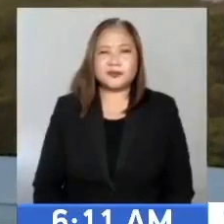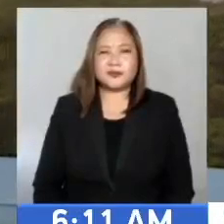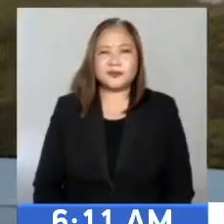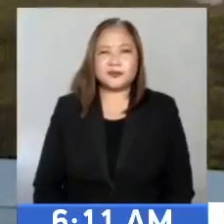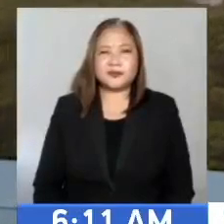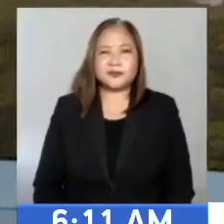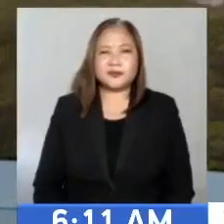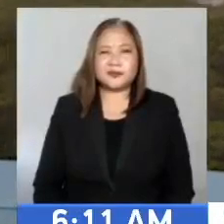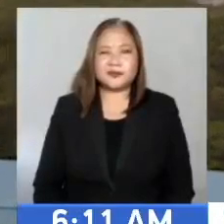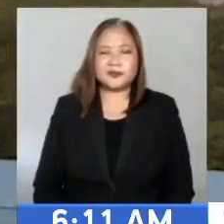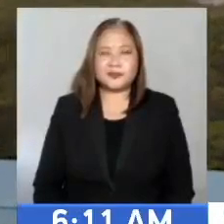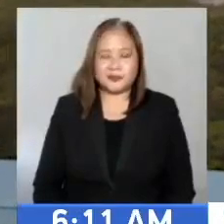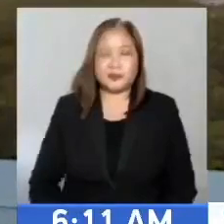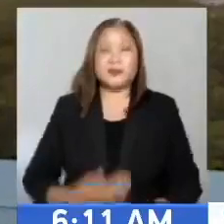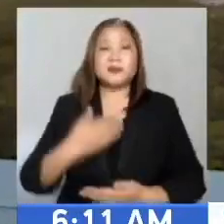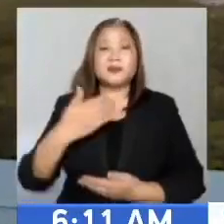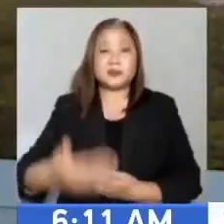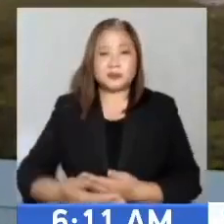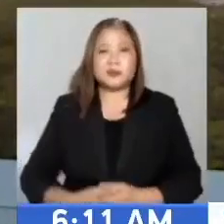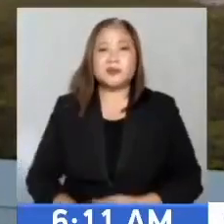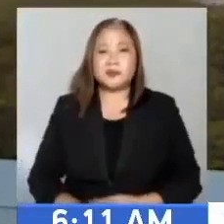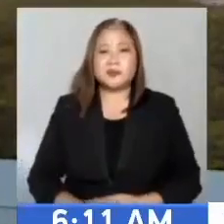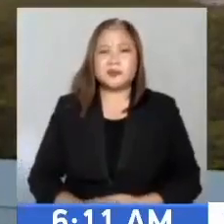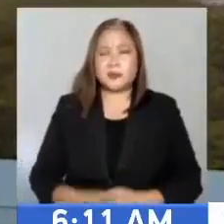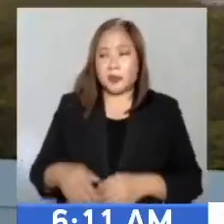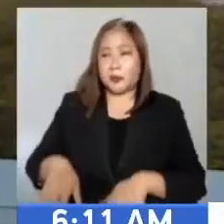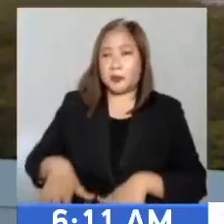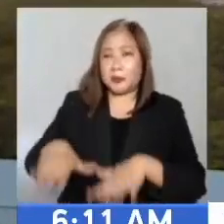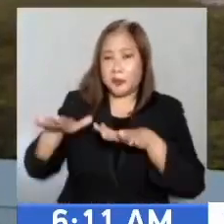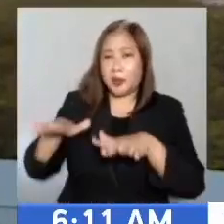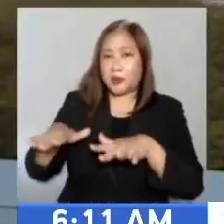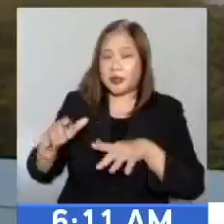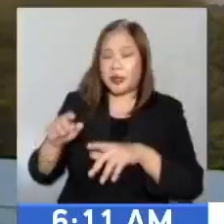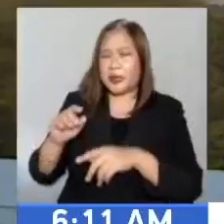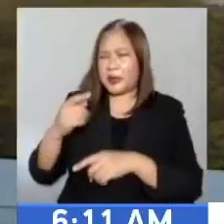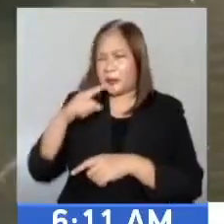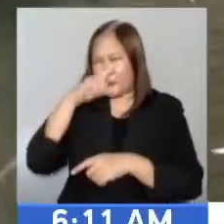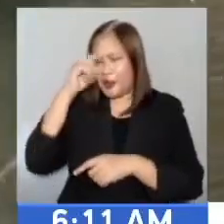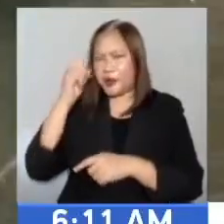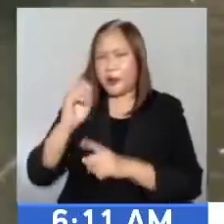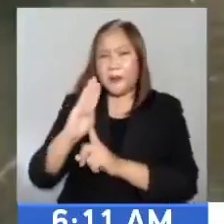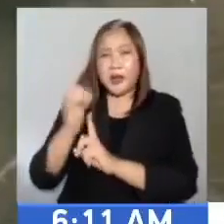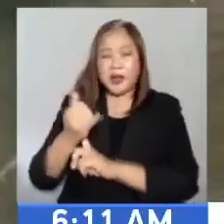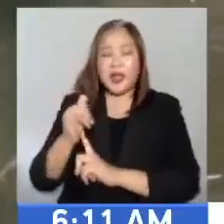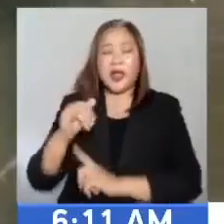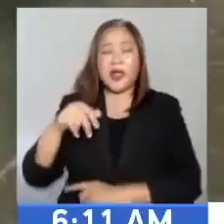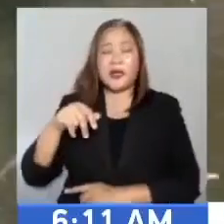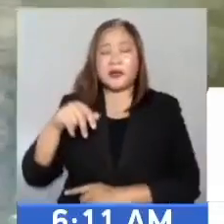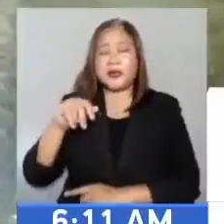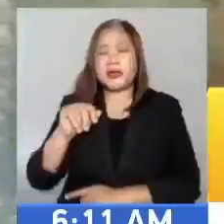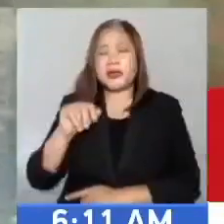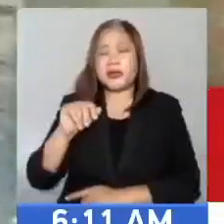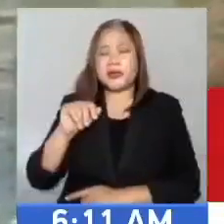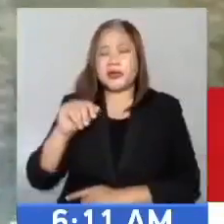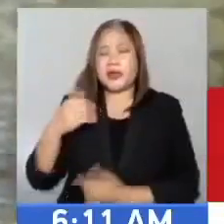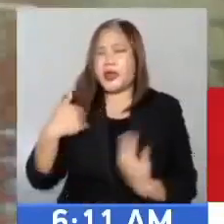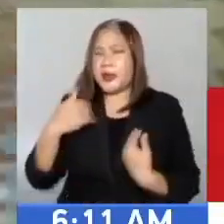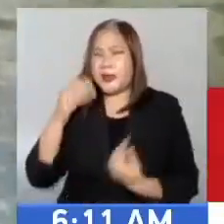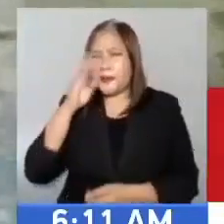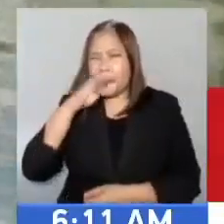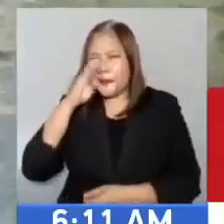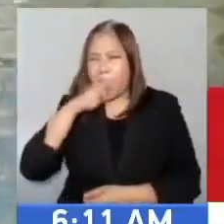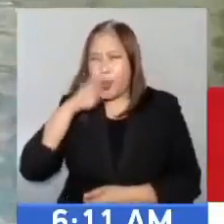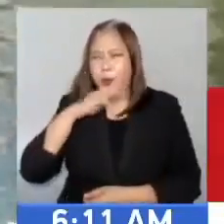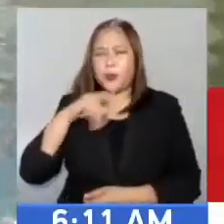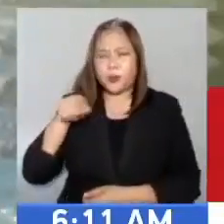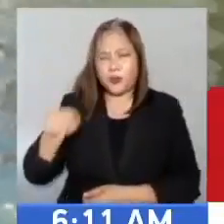Nangingitim na ang baha sa Barangay Poblasyon East sa Calasau, Pangasinan. Reklamo rin ng mga residente ang mabahong amoy nito. Hindi pa rin humuhupa